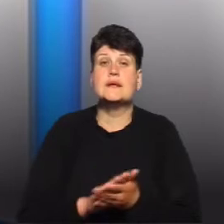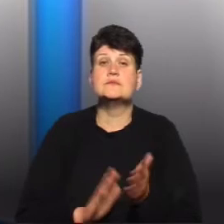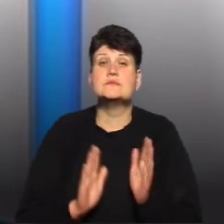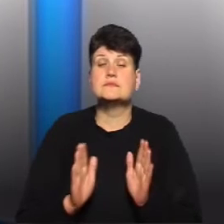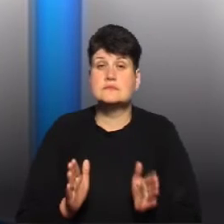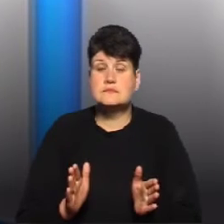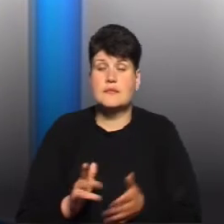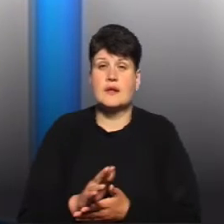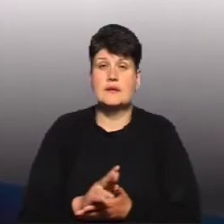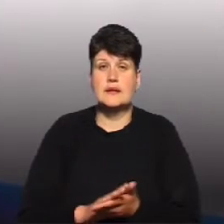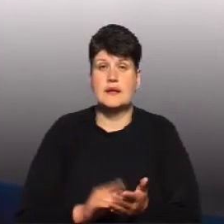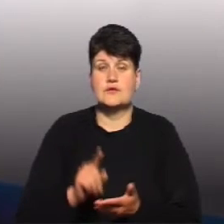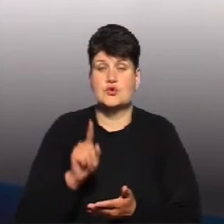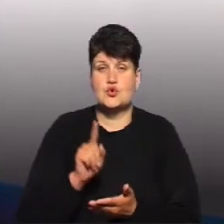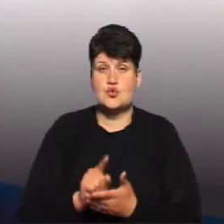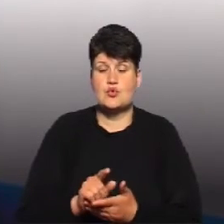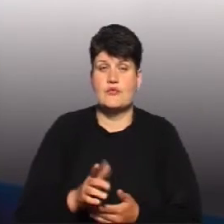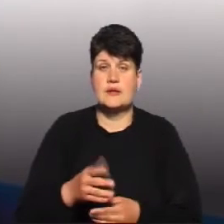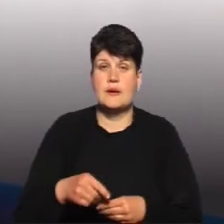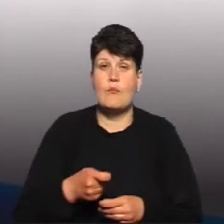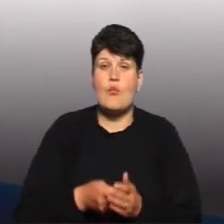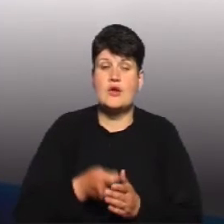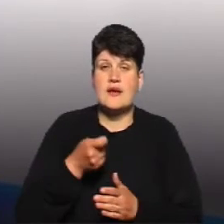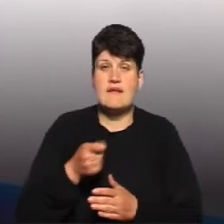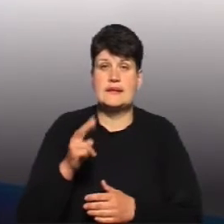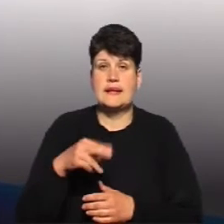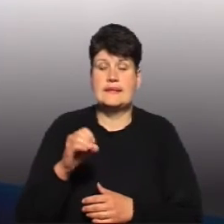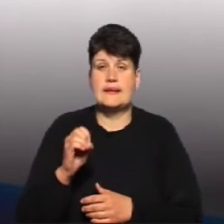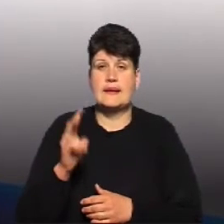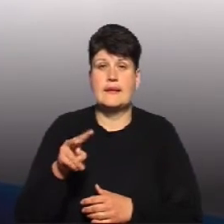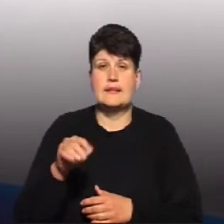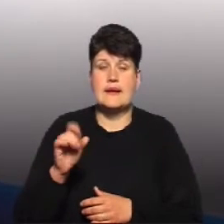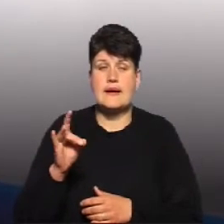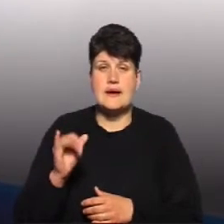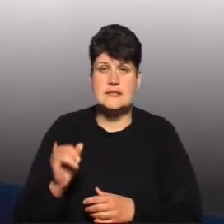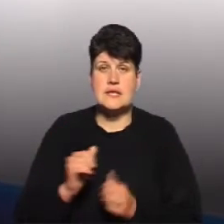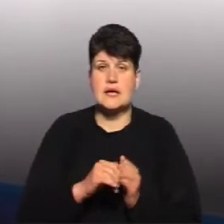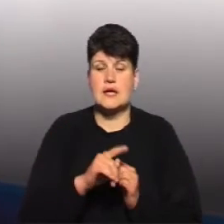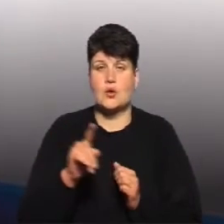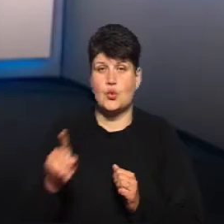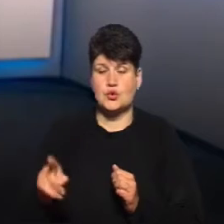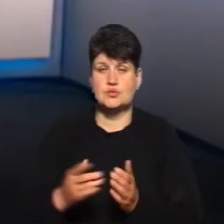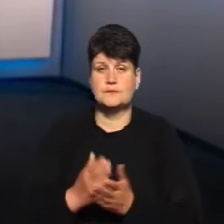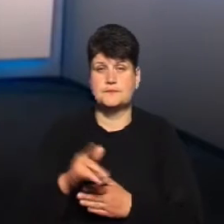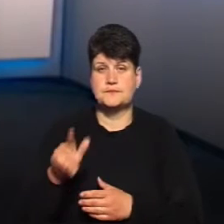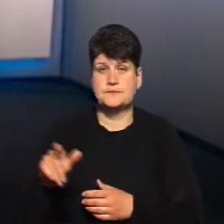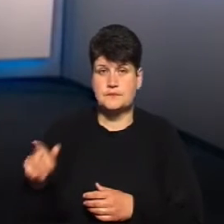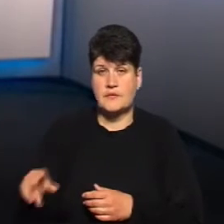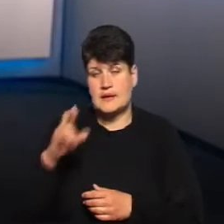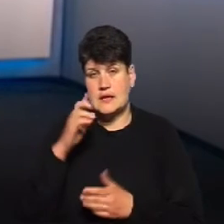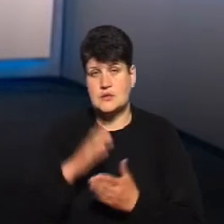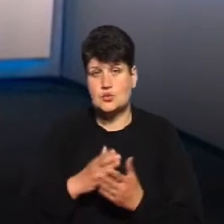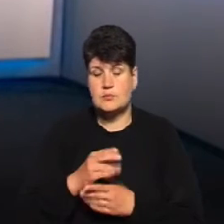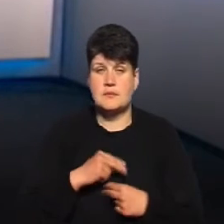він зобов'язаний подавати декларацію так само, як кожен із чиновників, так, тобто держслужбовців, працівників органів